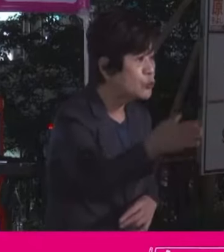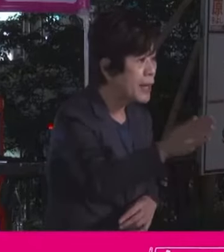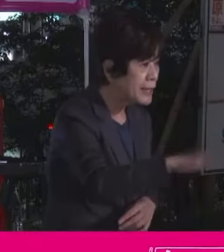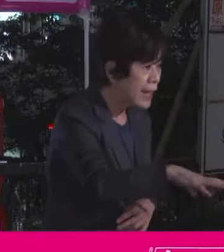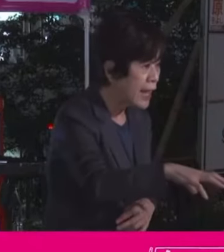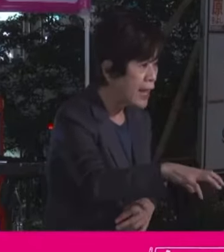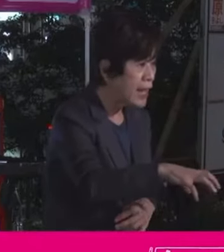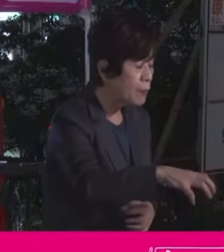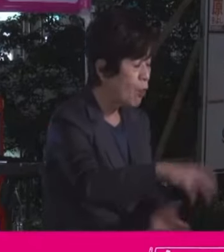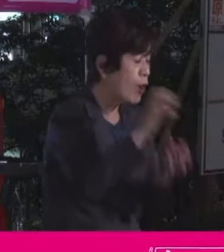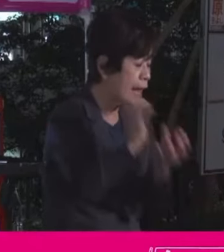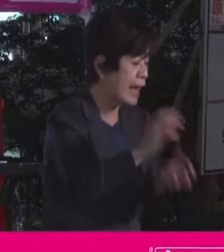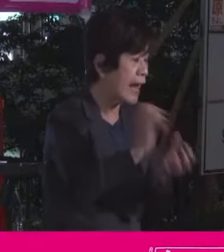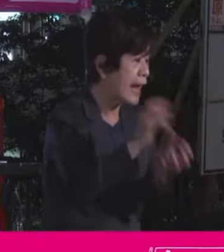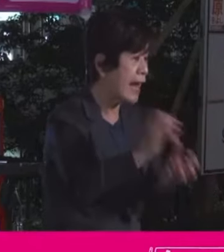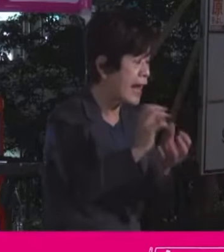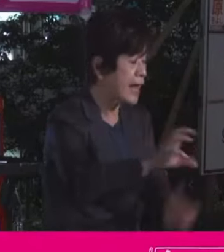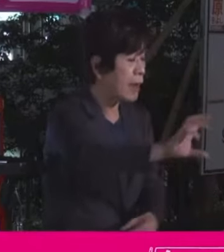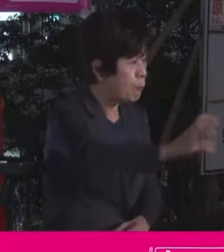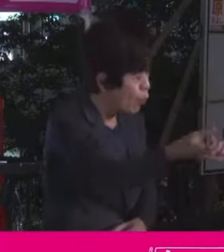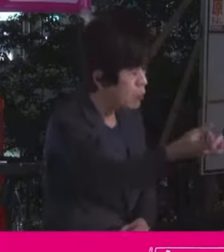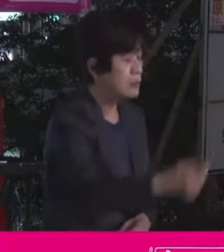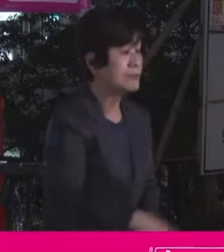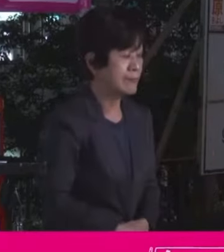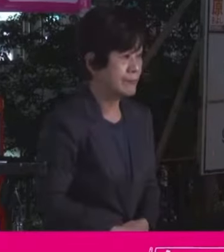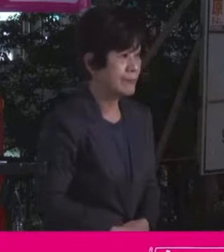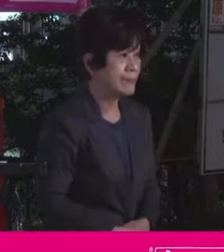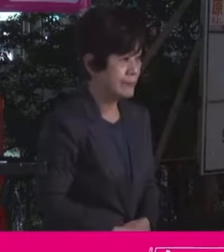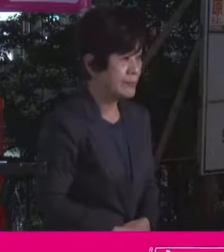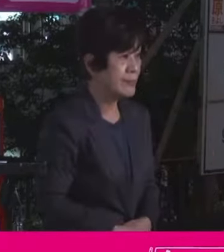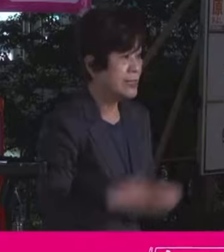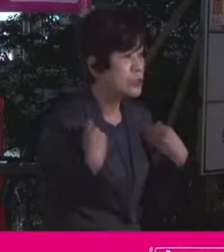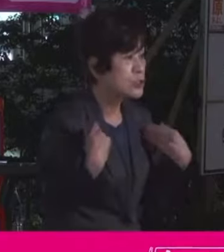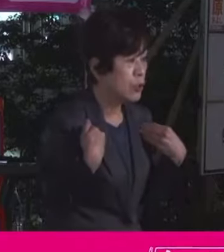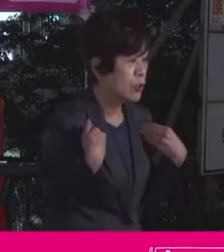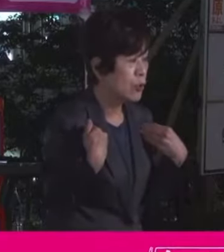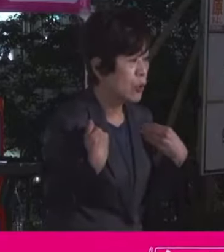ガラポンするしかありません。この日本しかない